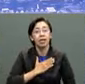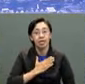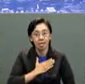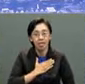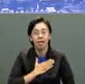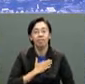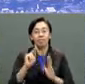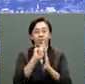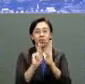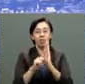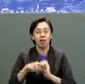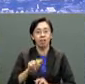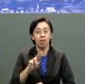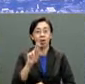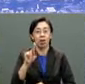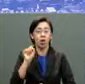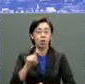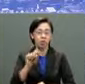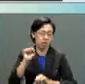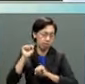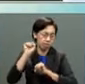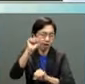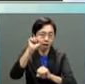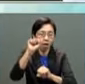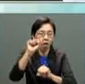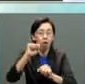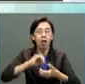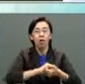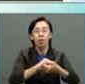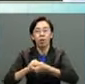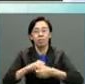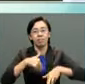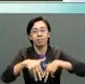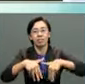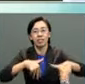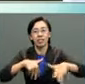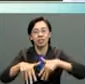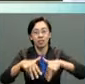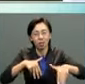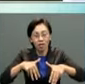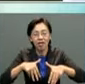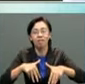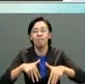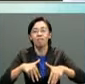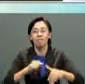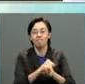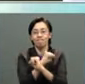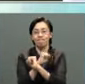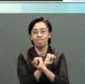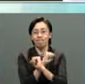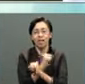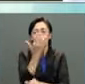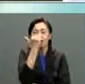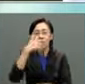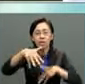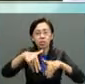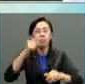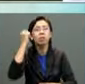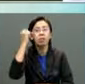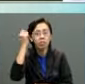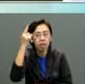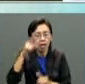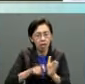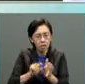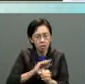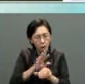รงนี้ได้รับความร่วมมือจากพี่น้องประชาชนในการที่จะดูแลกันก็เพราะว่าพวกเราเข้าใจถึงสถานการ